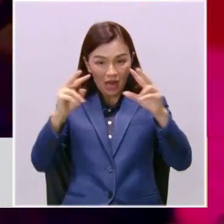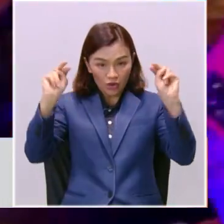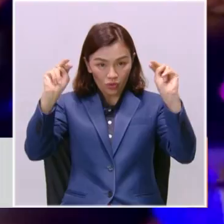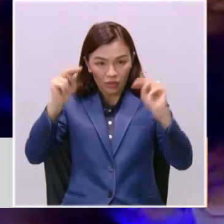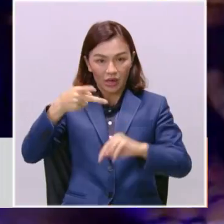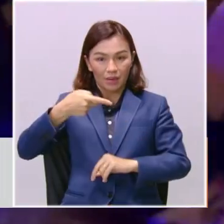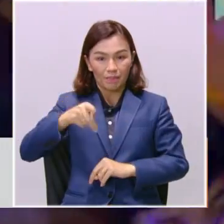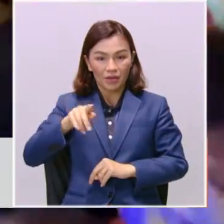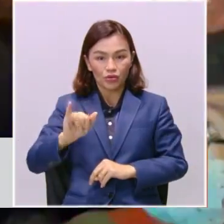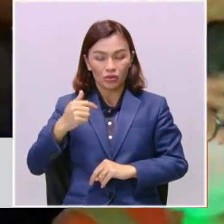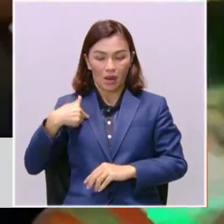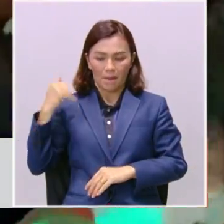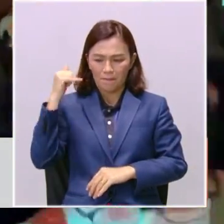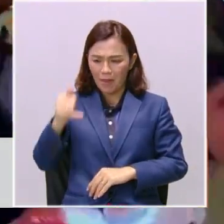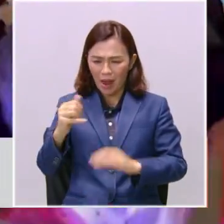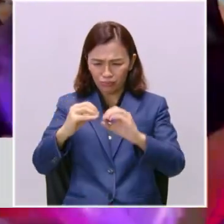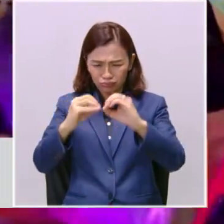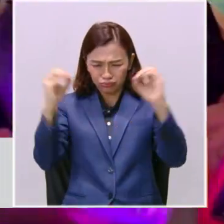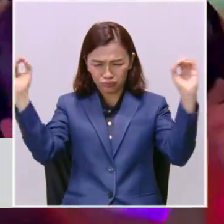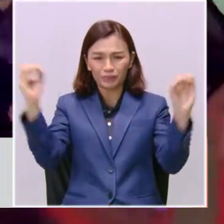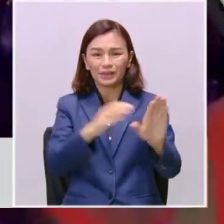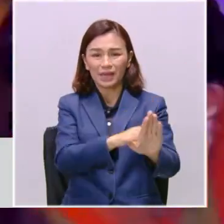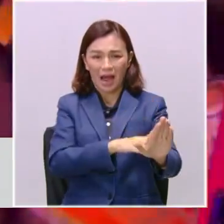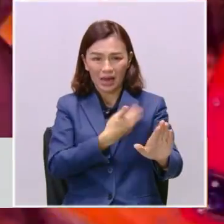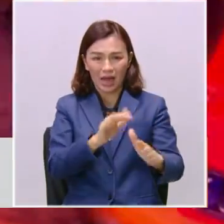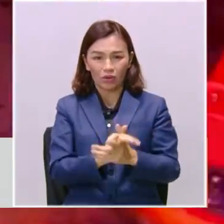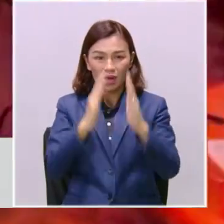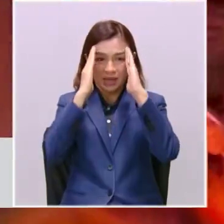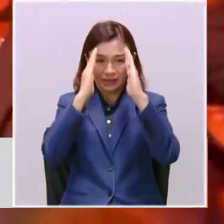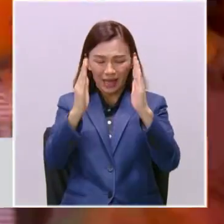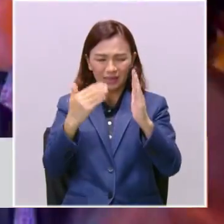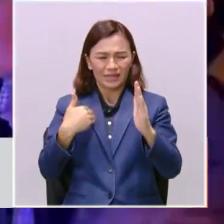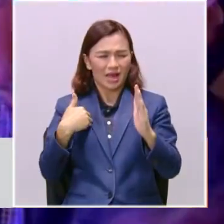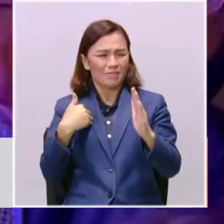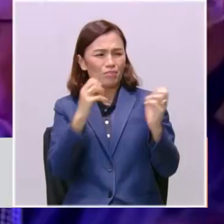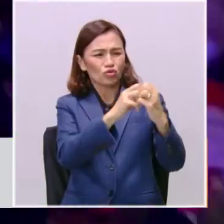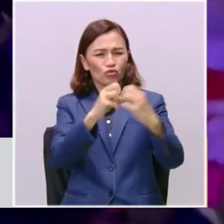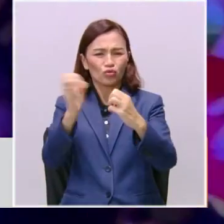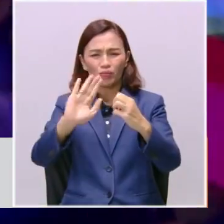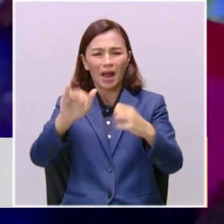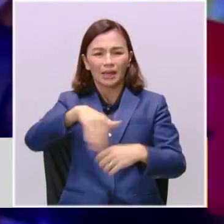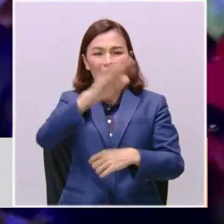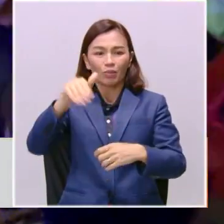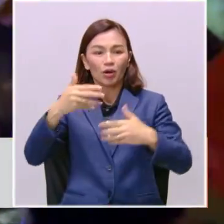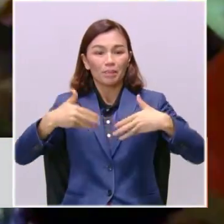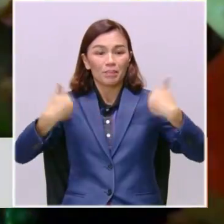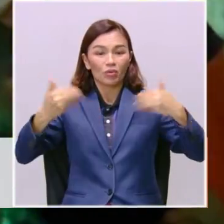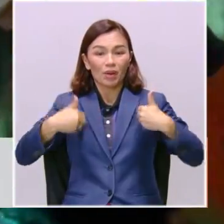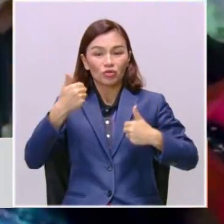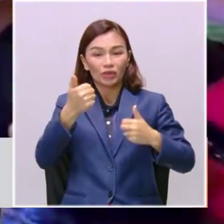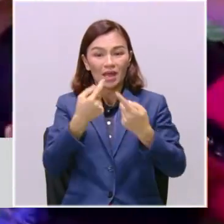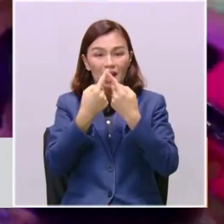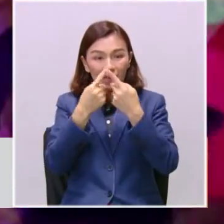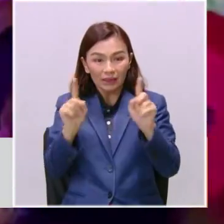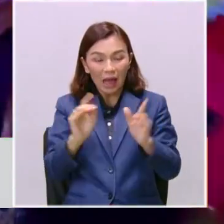ยว่าตนเองไม่ได้มาหัวลำโพงนานหลายปีแล้วไม่ได้ตั้งใจจะมารบกวนใครเพราะทุกคนกำลังมีความสุขแต่ตนก็กลม